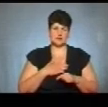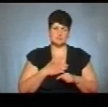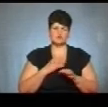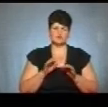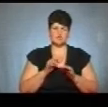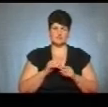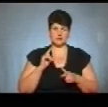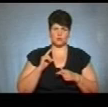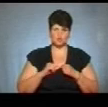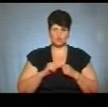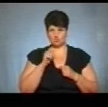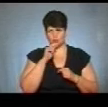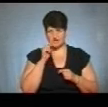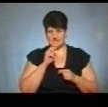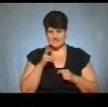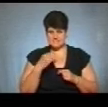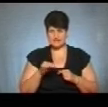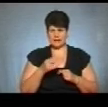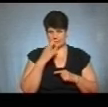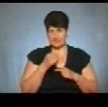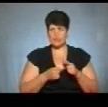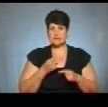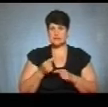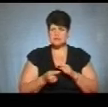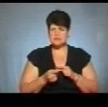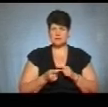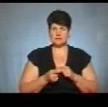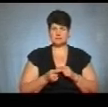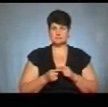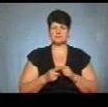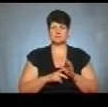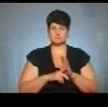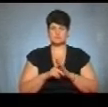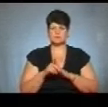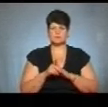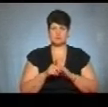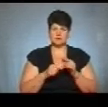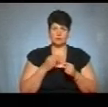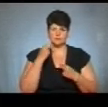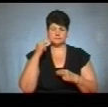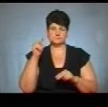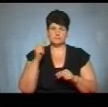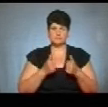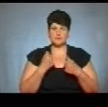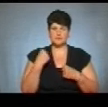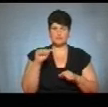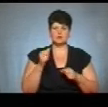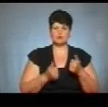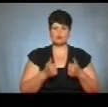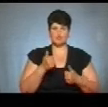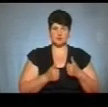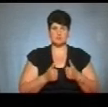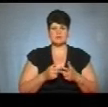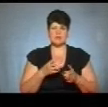вишиваний костюм, українські традиції. Запроваджуємо і вдосконалюємо. Переможців конкурсу на кращий вишиваний